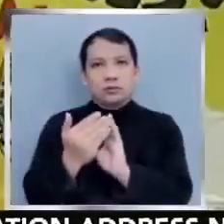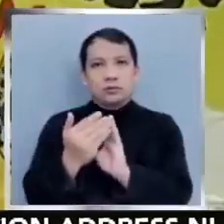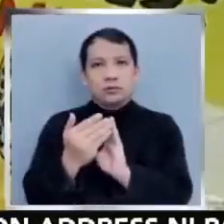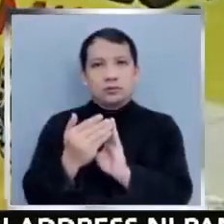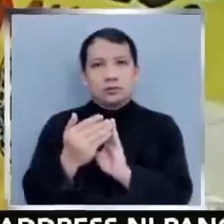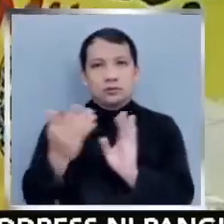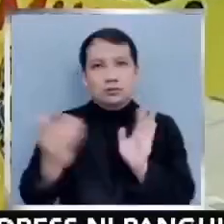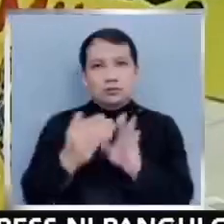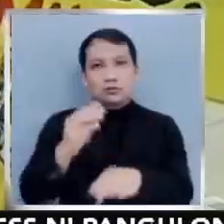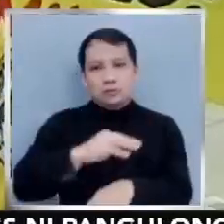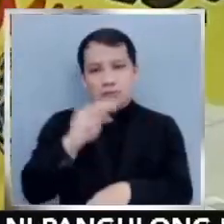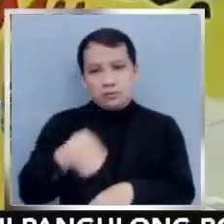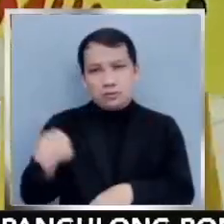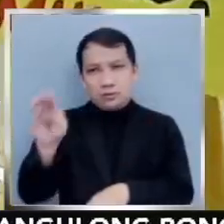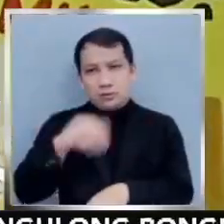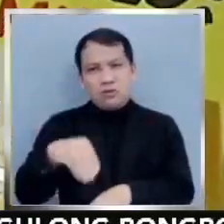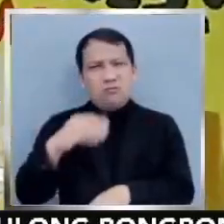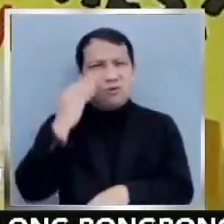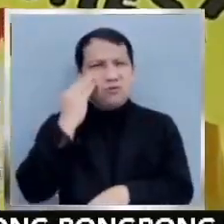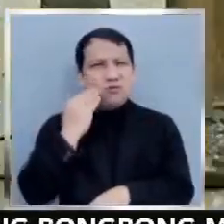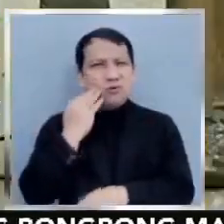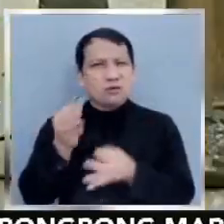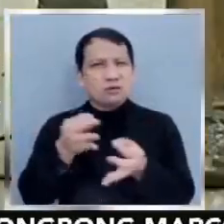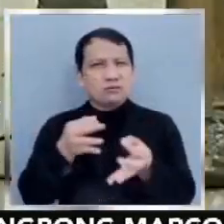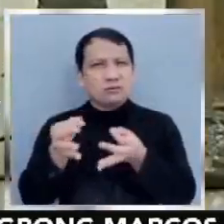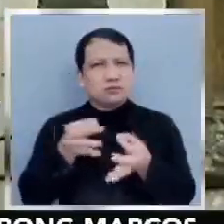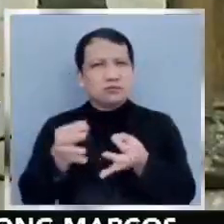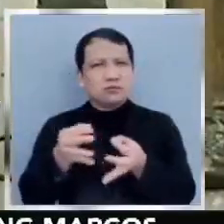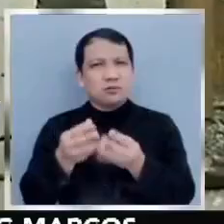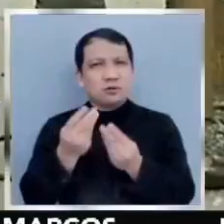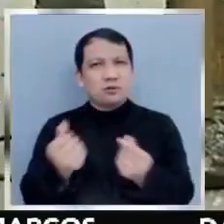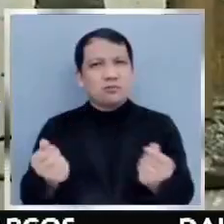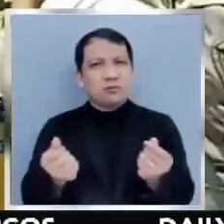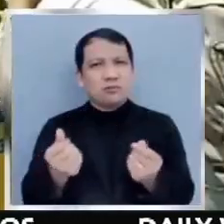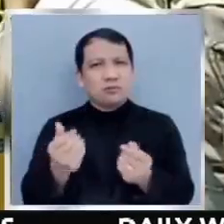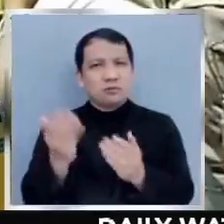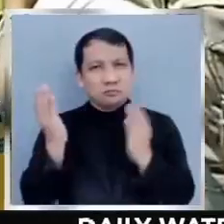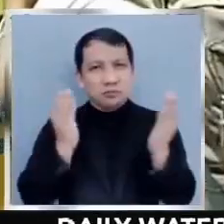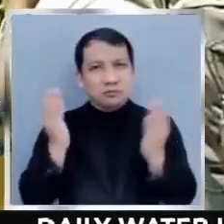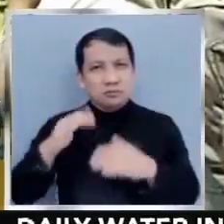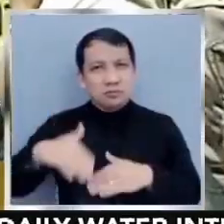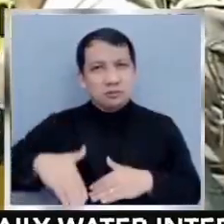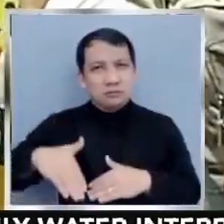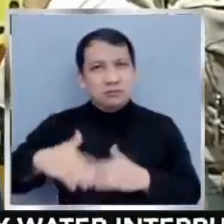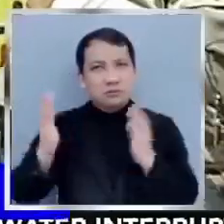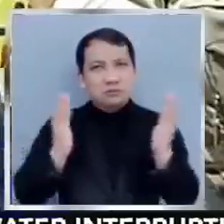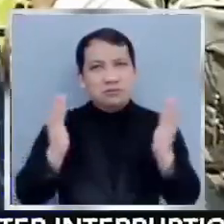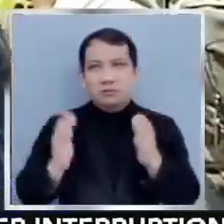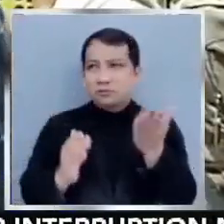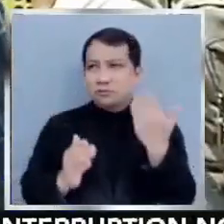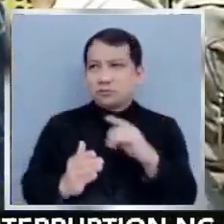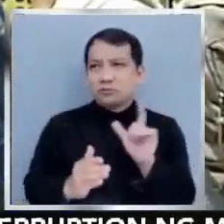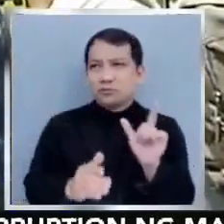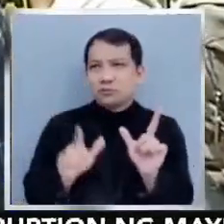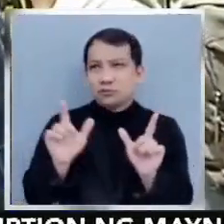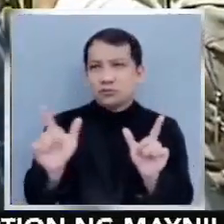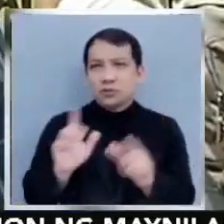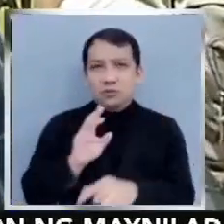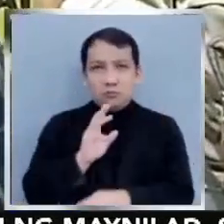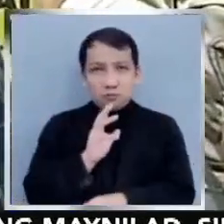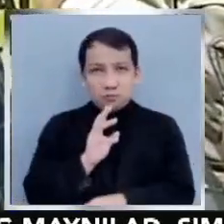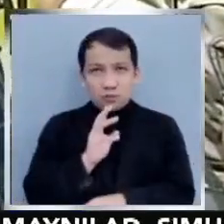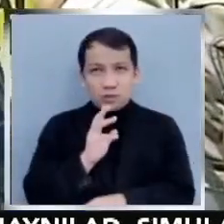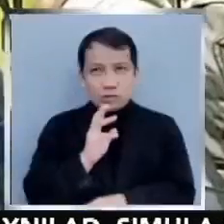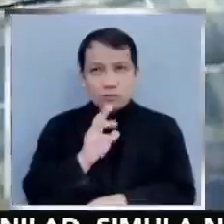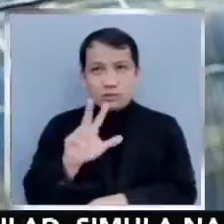raw sapat ang paliwanag ng Maynilad sa pagkaantala ng serbisyo nito. Noong 2020, ang kanilang water leakage is about